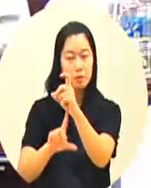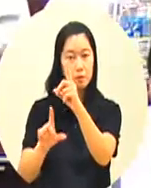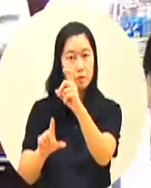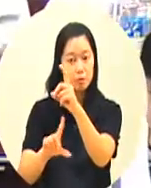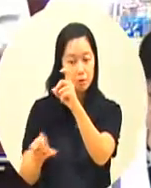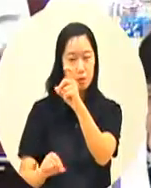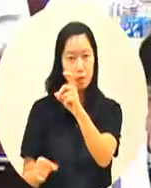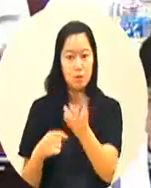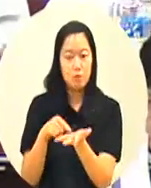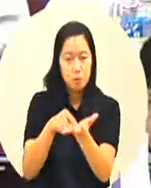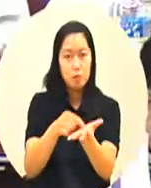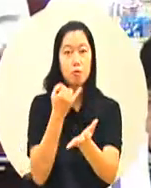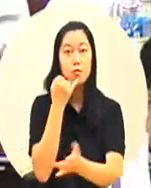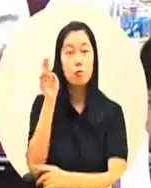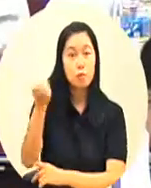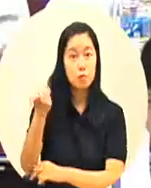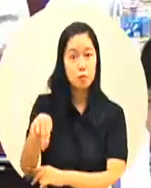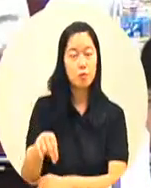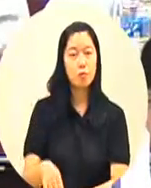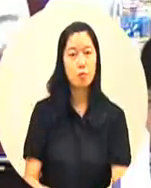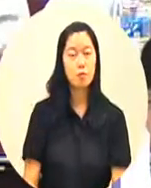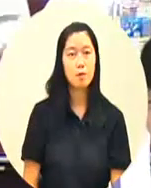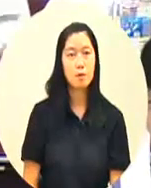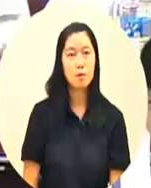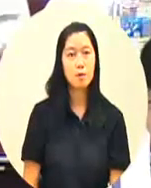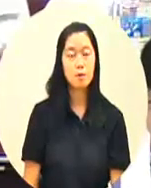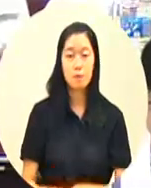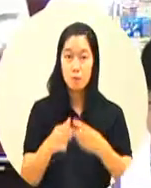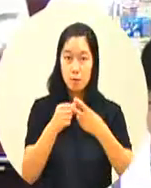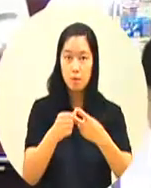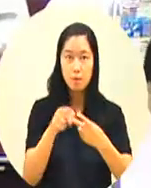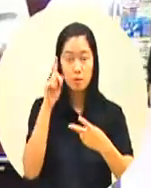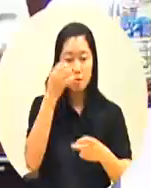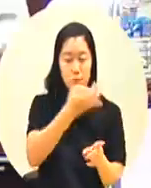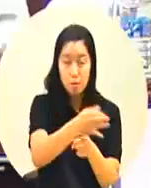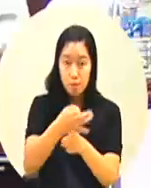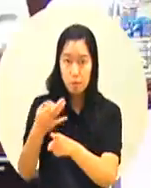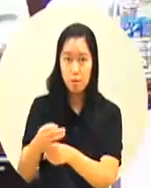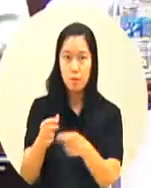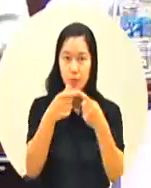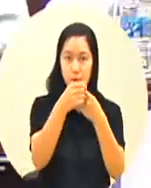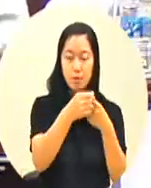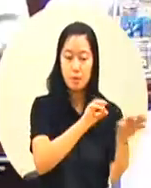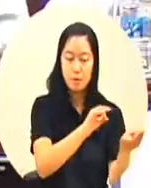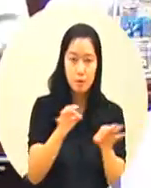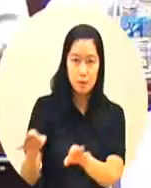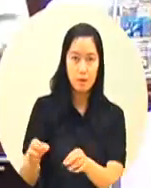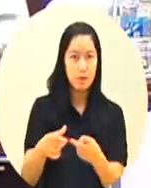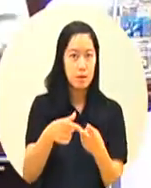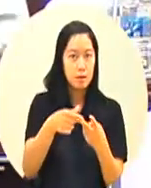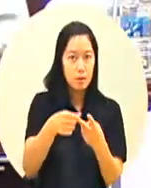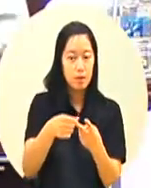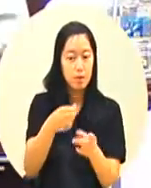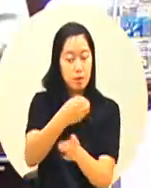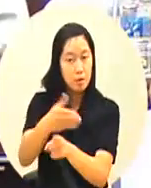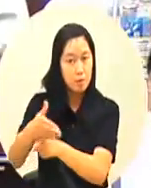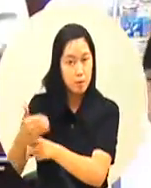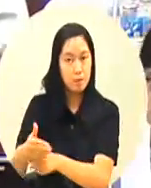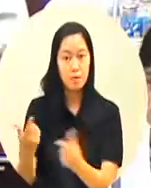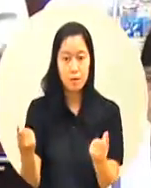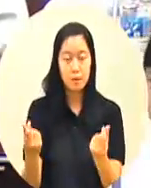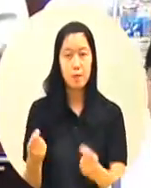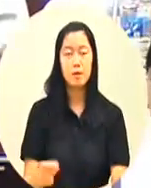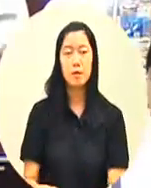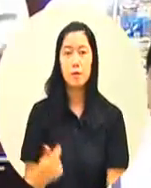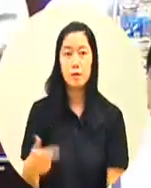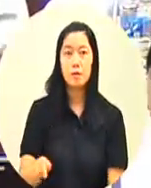是第一个措施。第二个措施就是分期，就是延期跟分期缴纳。那早上我也请我们